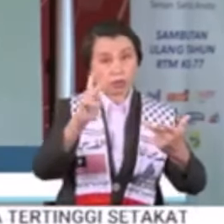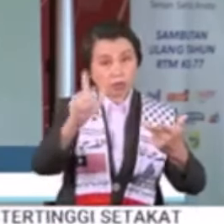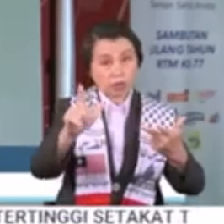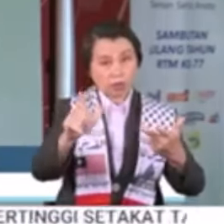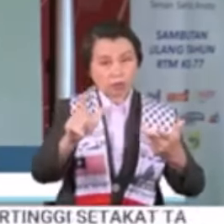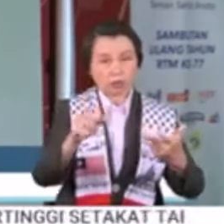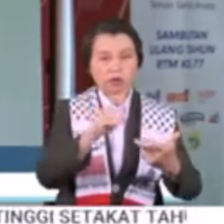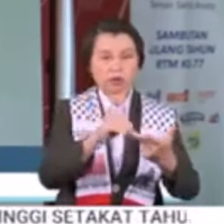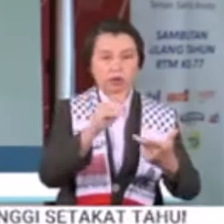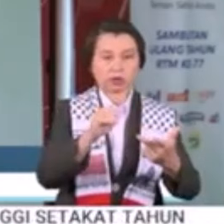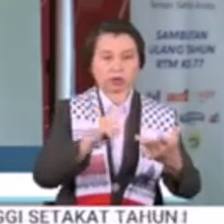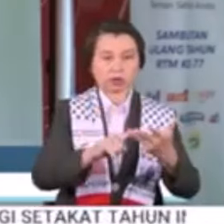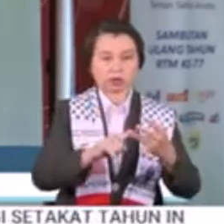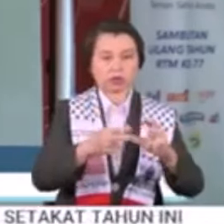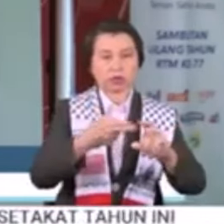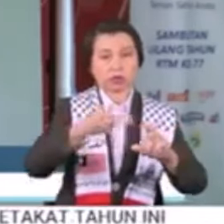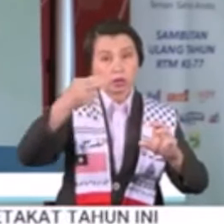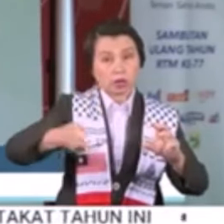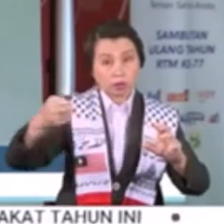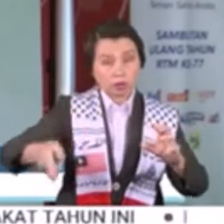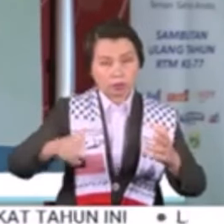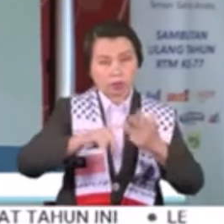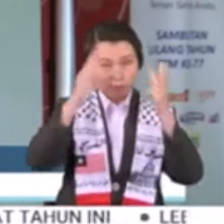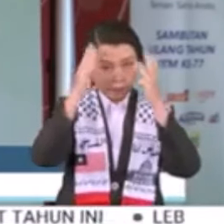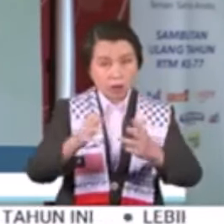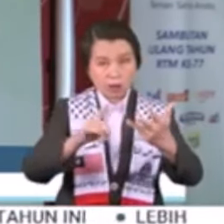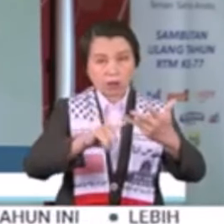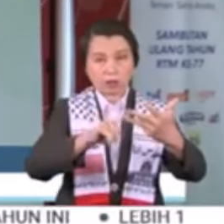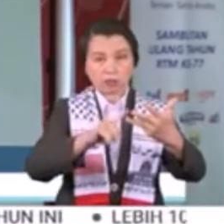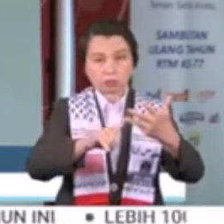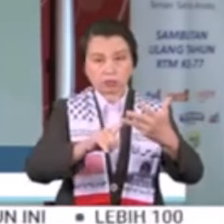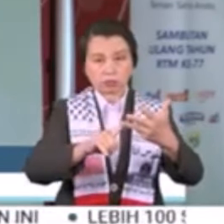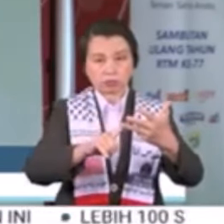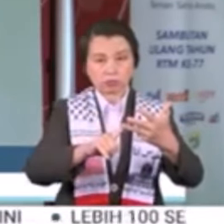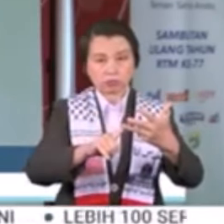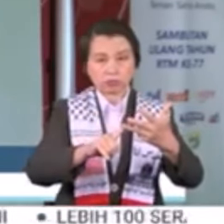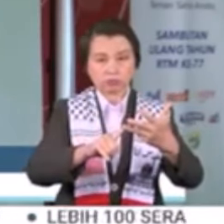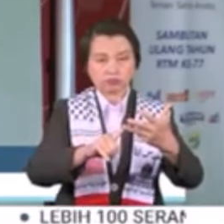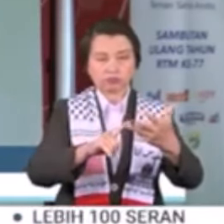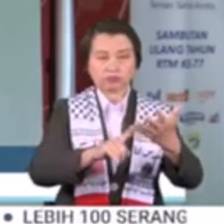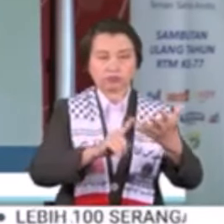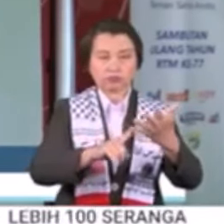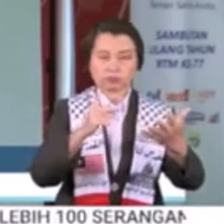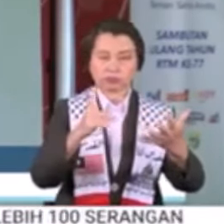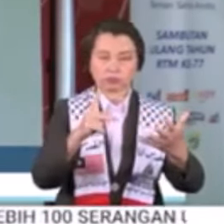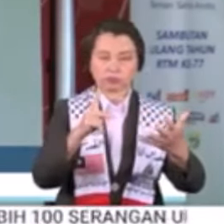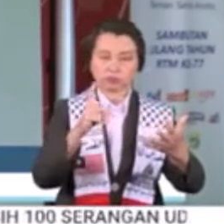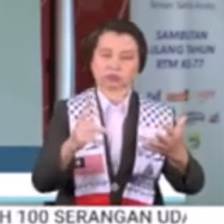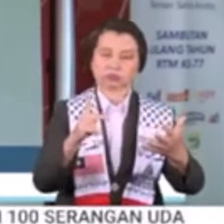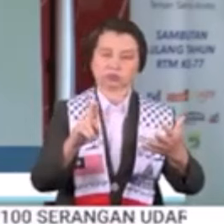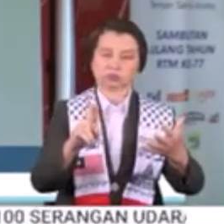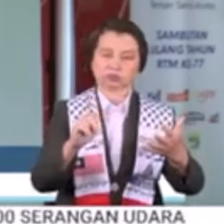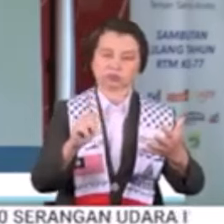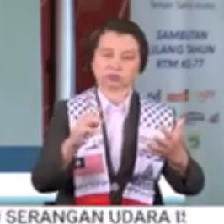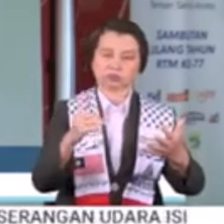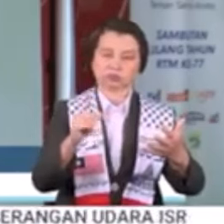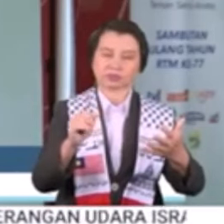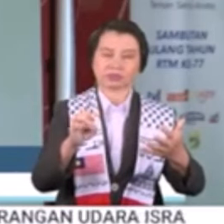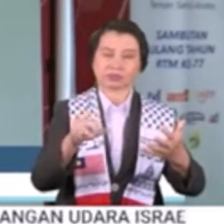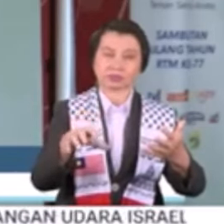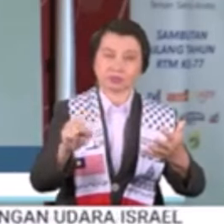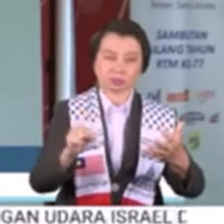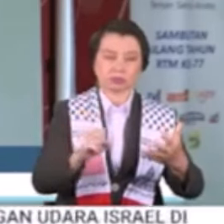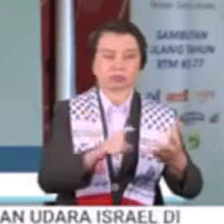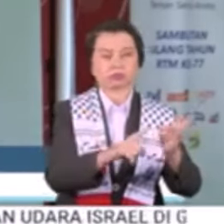Itu kalau kita pergi di Cameron Highlands, Pahang juga. Seterusnya di kawasan Kundasang, Sabah dan